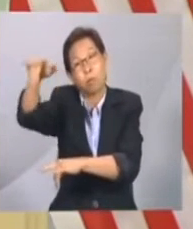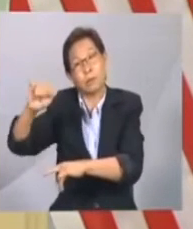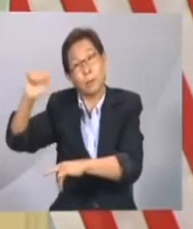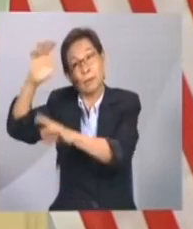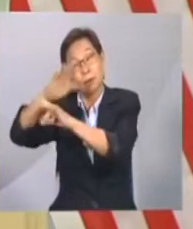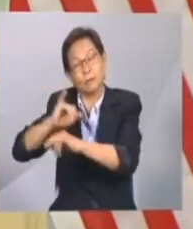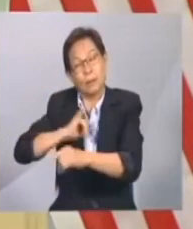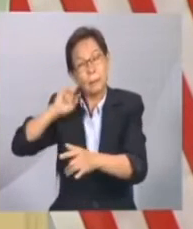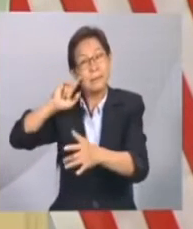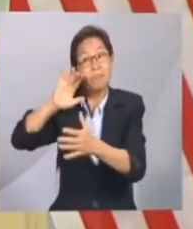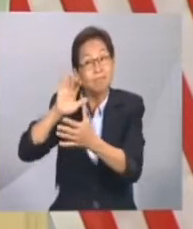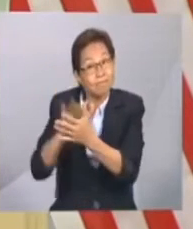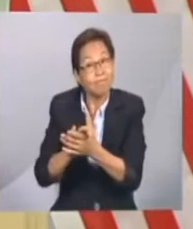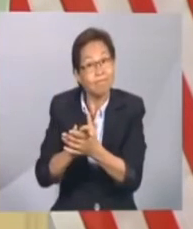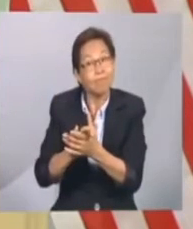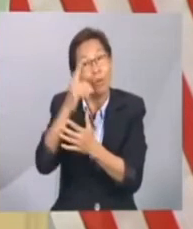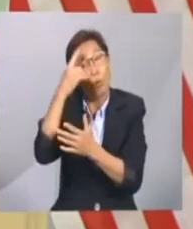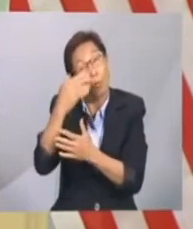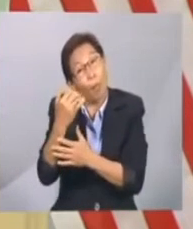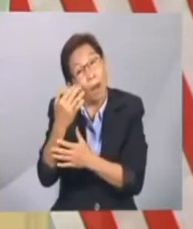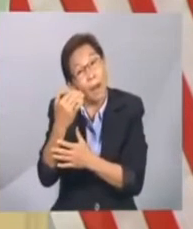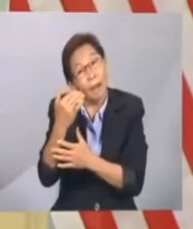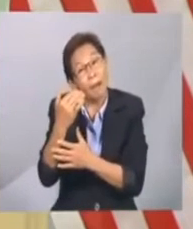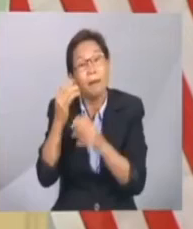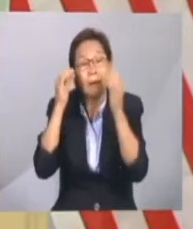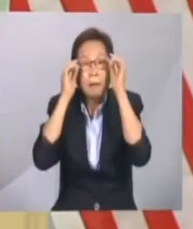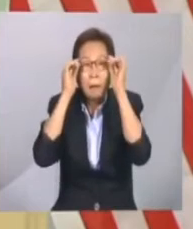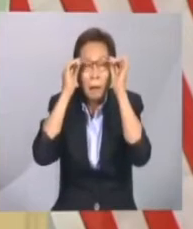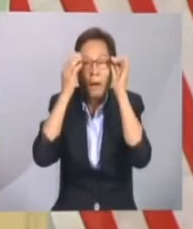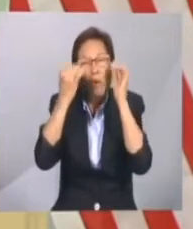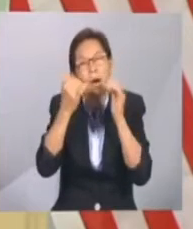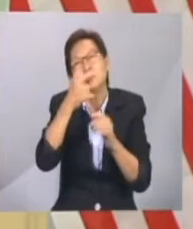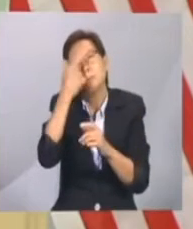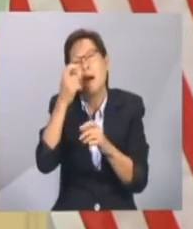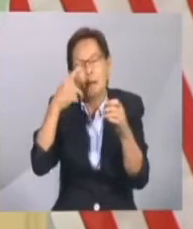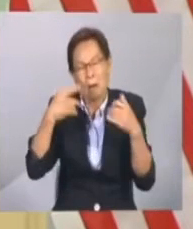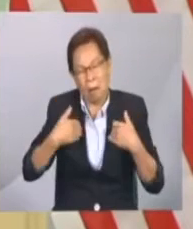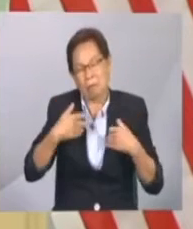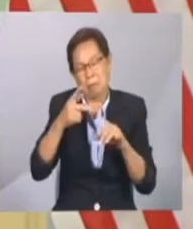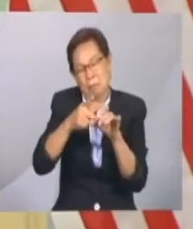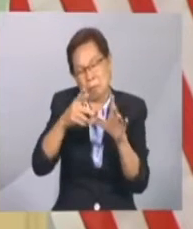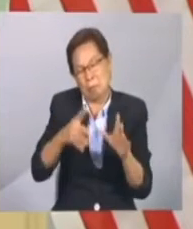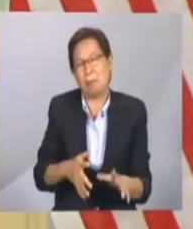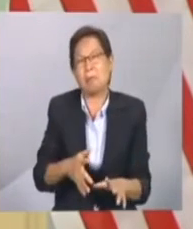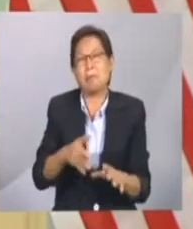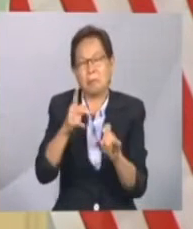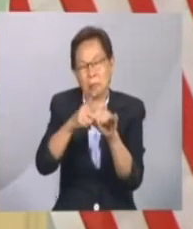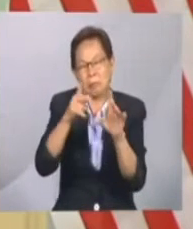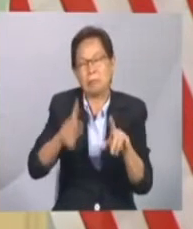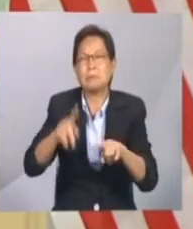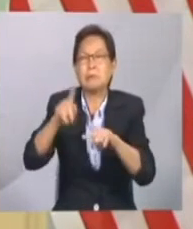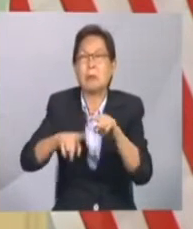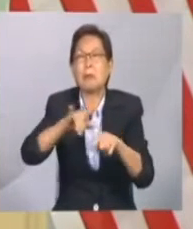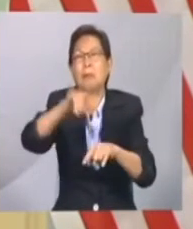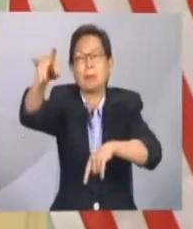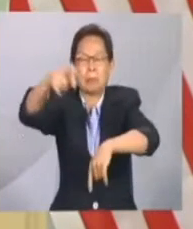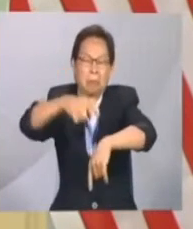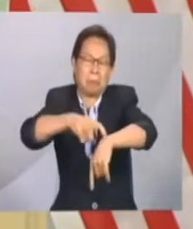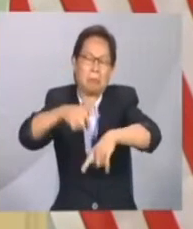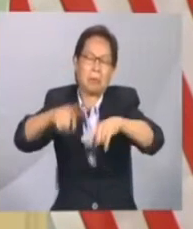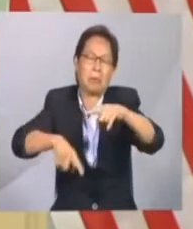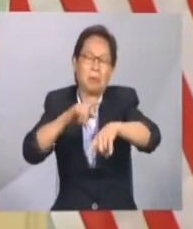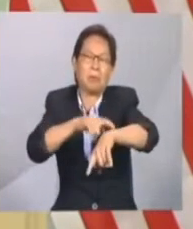ini juga sebagai menampung keperluan penumpang-penumpang yang mungkin tidak boleh terbang dalam waktu